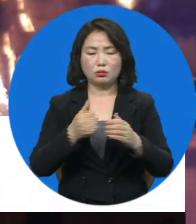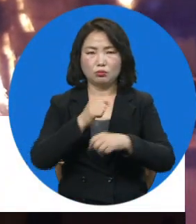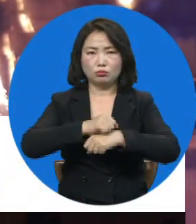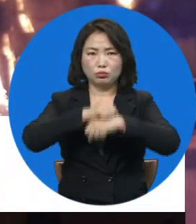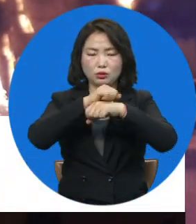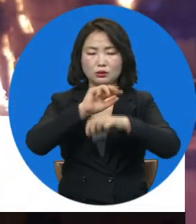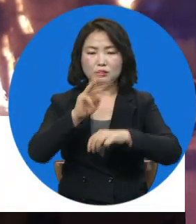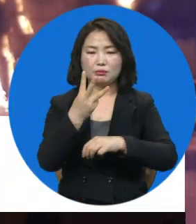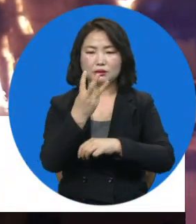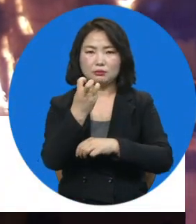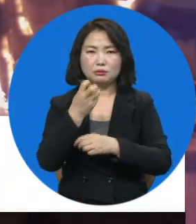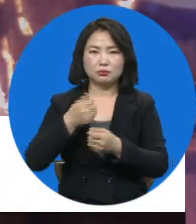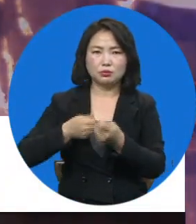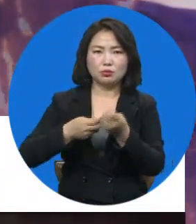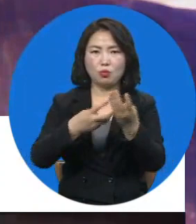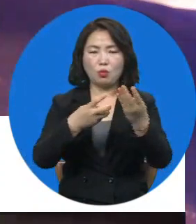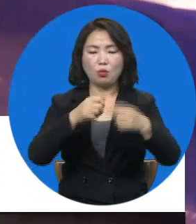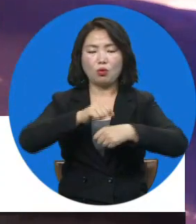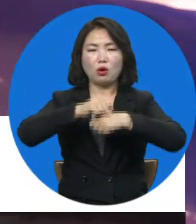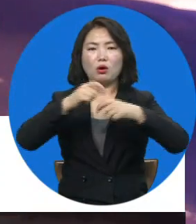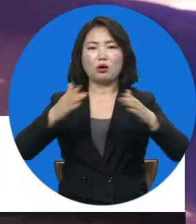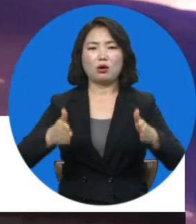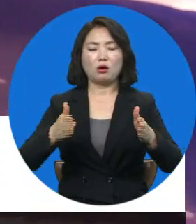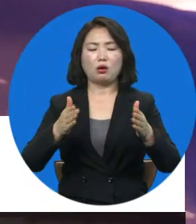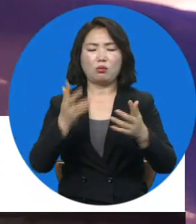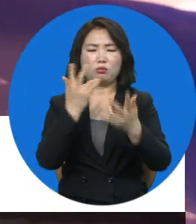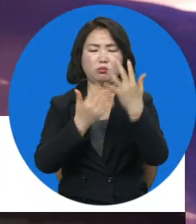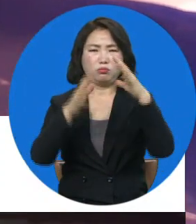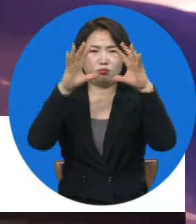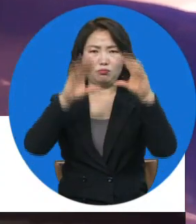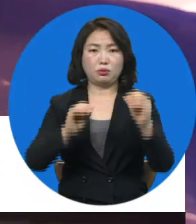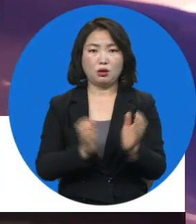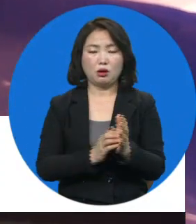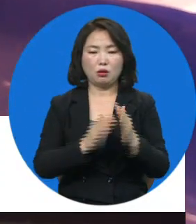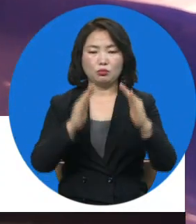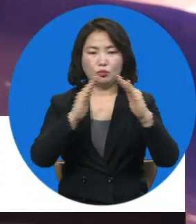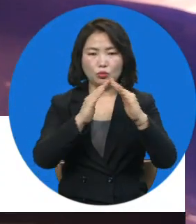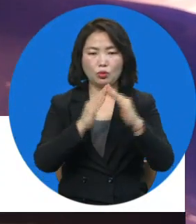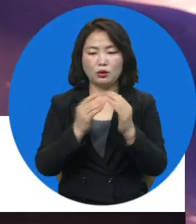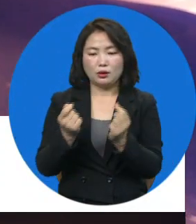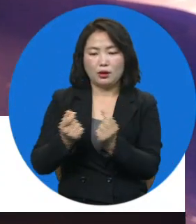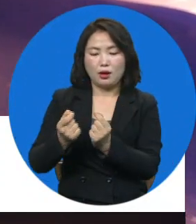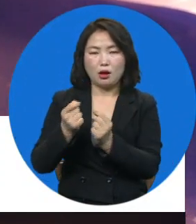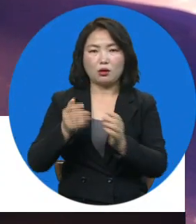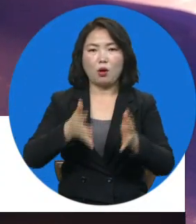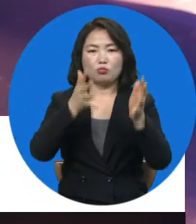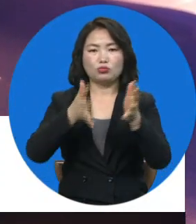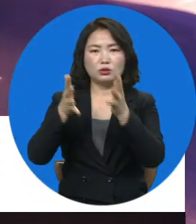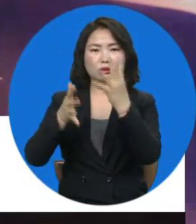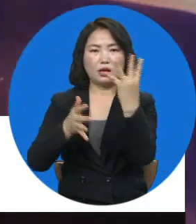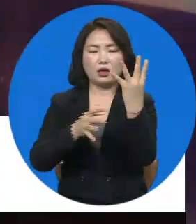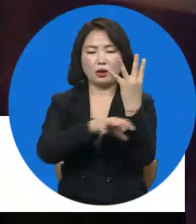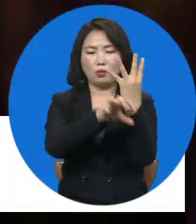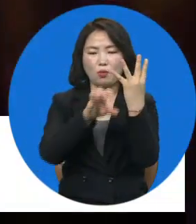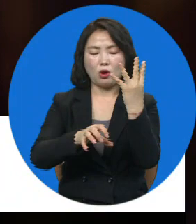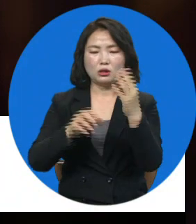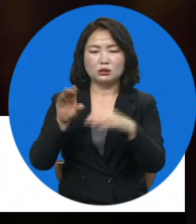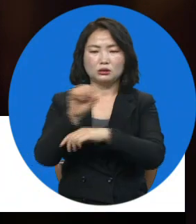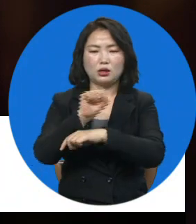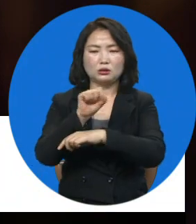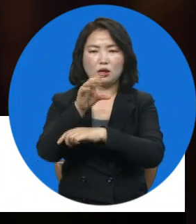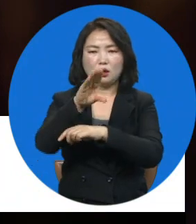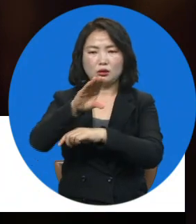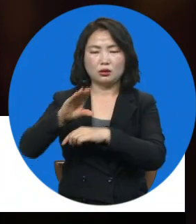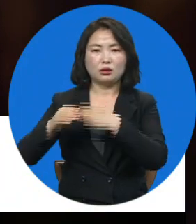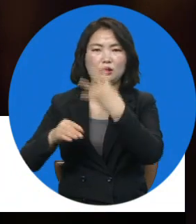330점 또 규모 참고한 체가 모두 탔고 주택 등 인접 건물 내 체 일부와 승용차 넋